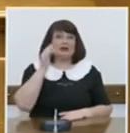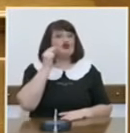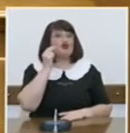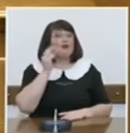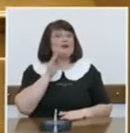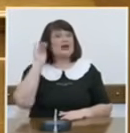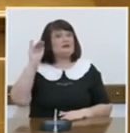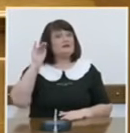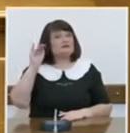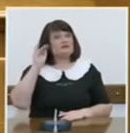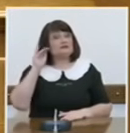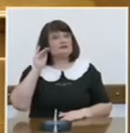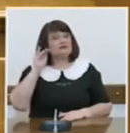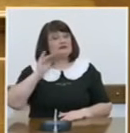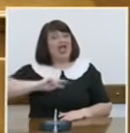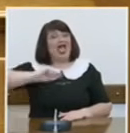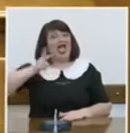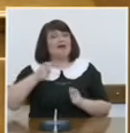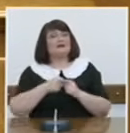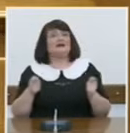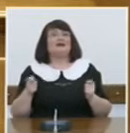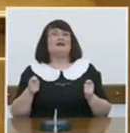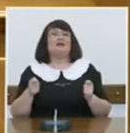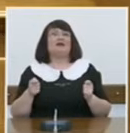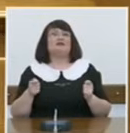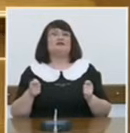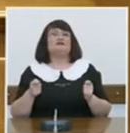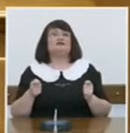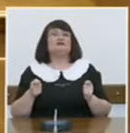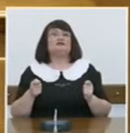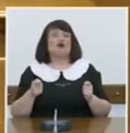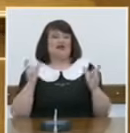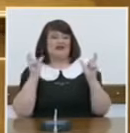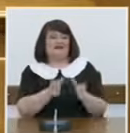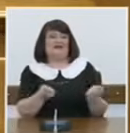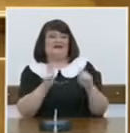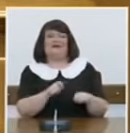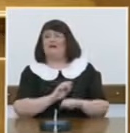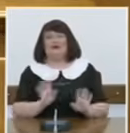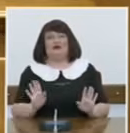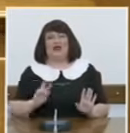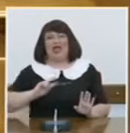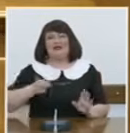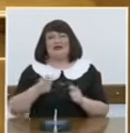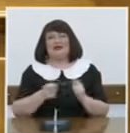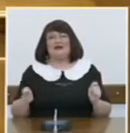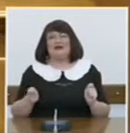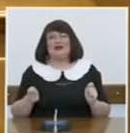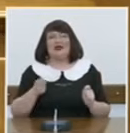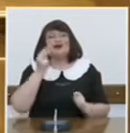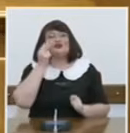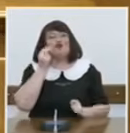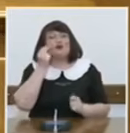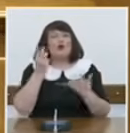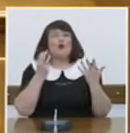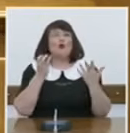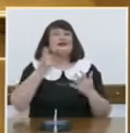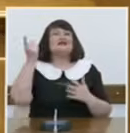επέβαλε αντίμετρα. Αντίμετρα, όχι εμπάργκο. Αντίμετρα. Οι Σκοπιανοί ταΐζονται κατά 80% από